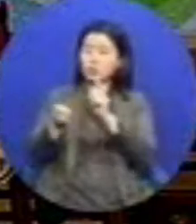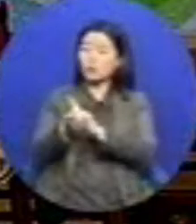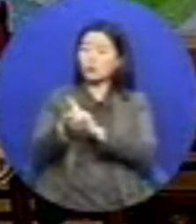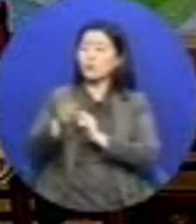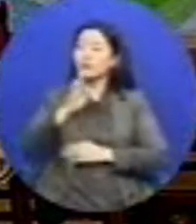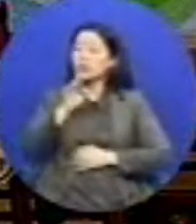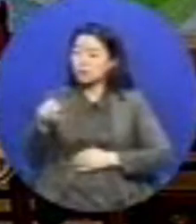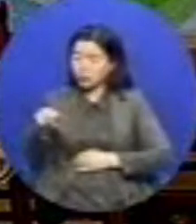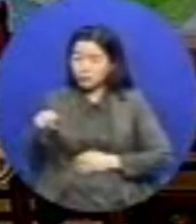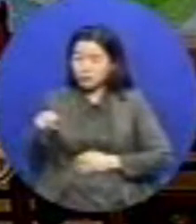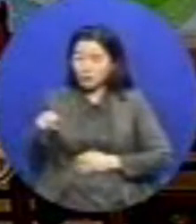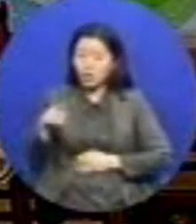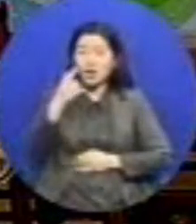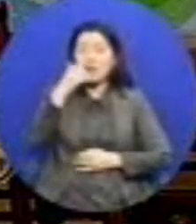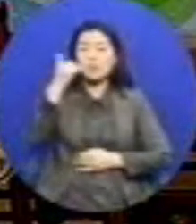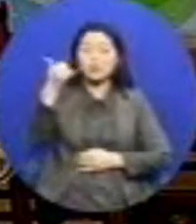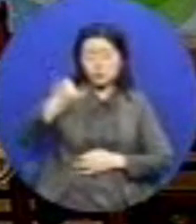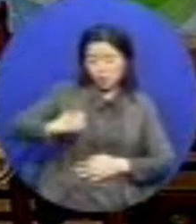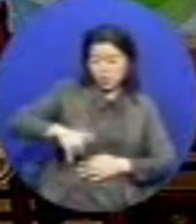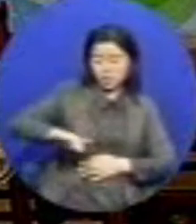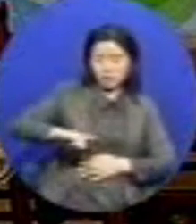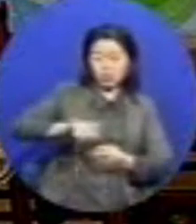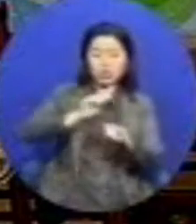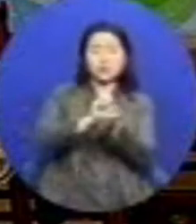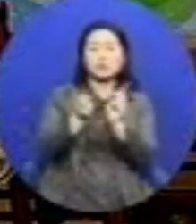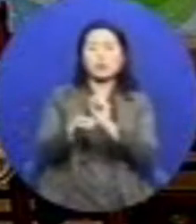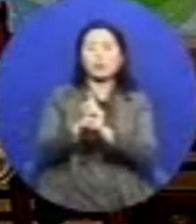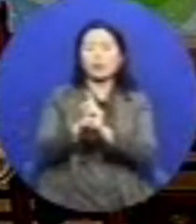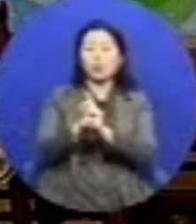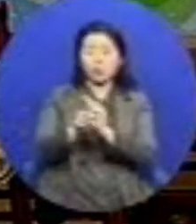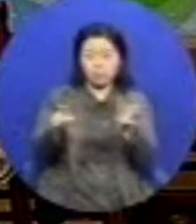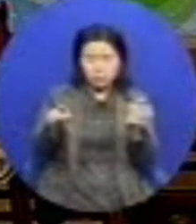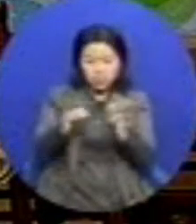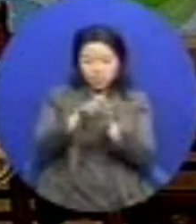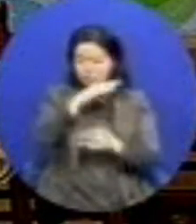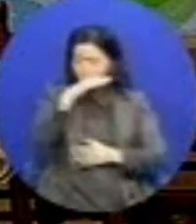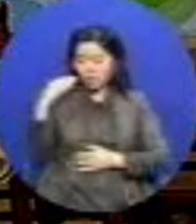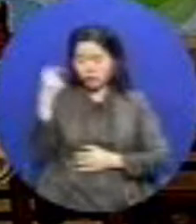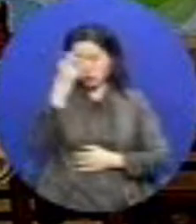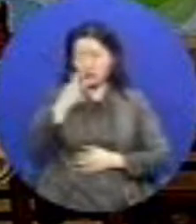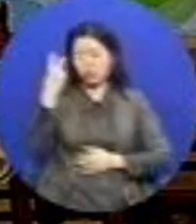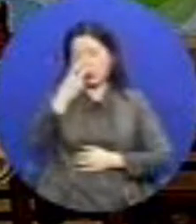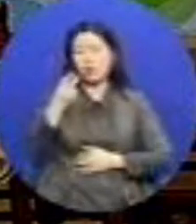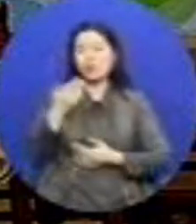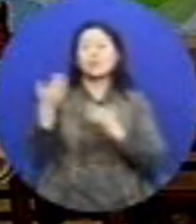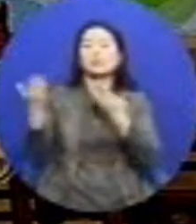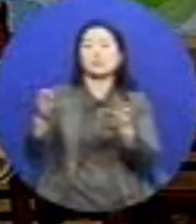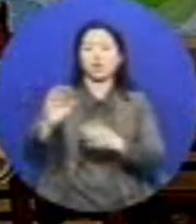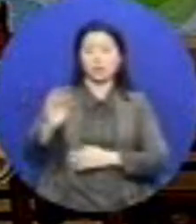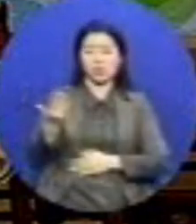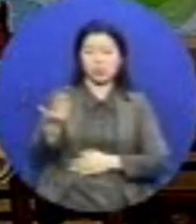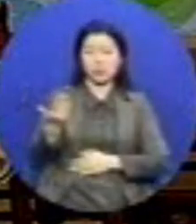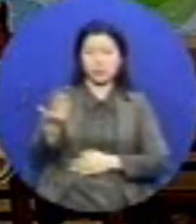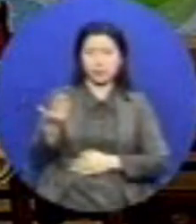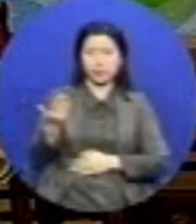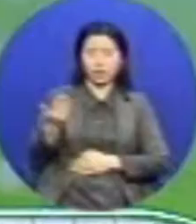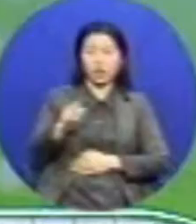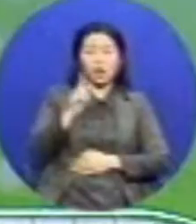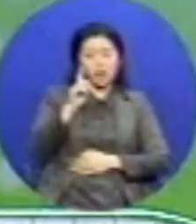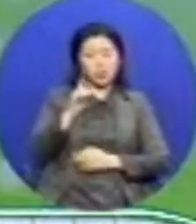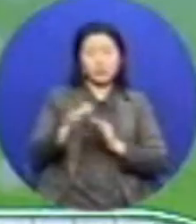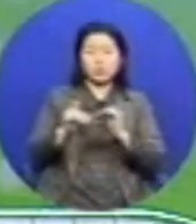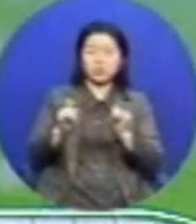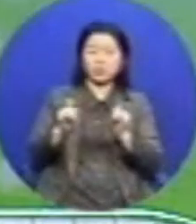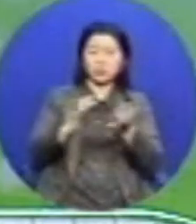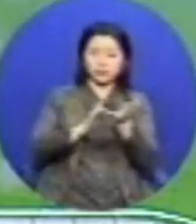이제는 그런 믿음을 가지고 있는지를 점검해 줘야 됩니다 여러분 중에 목사님 저 예수님